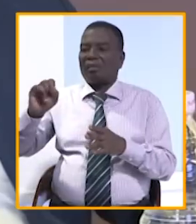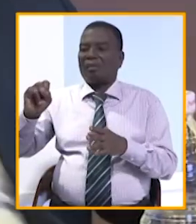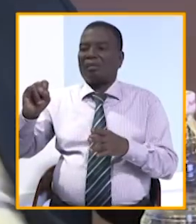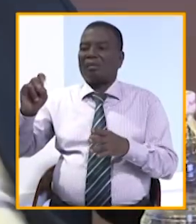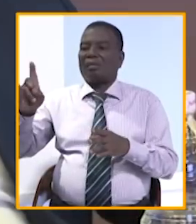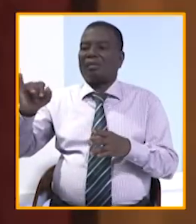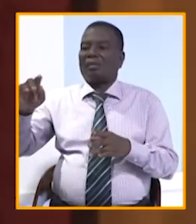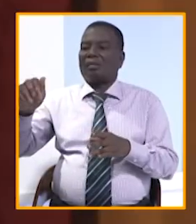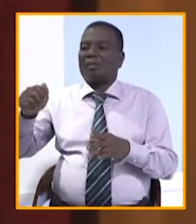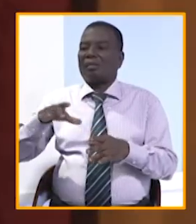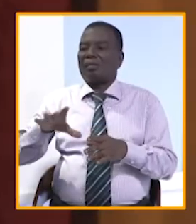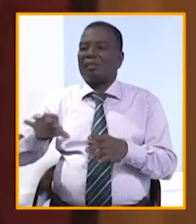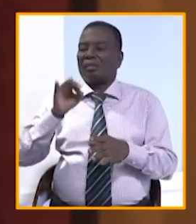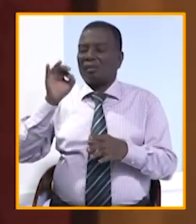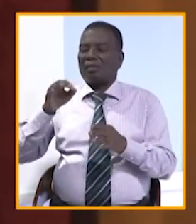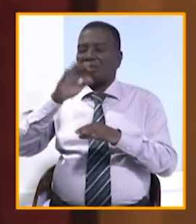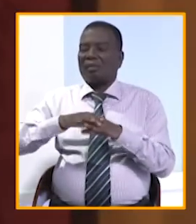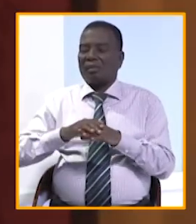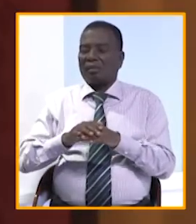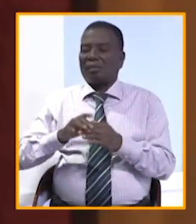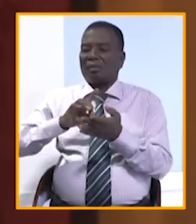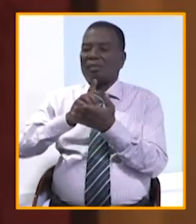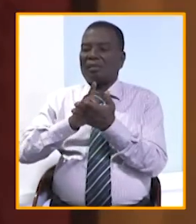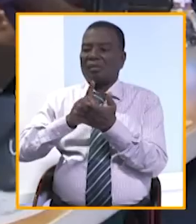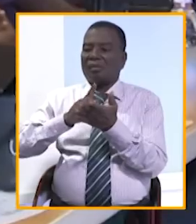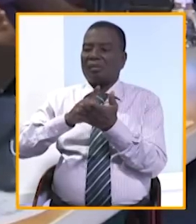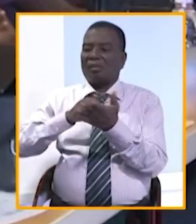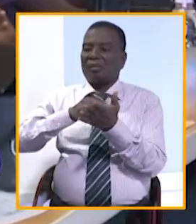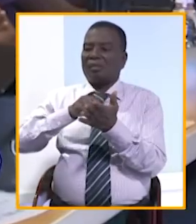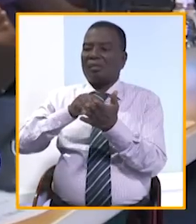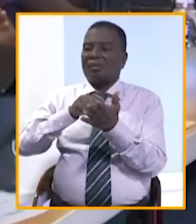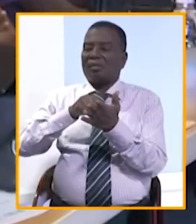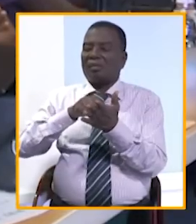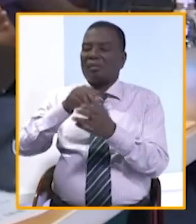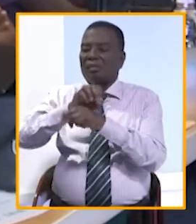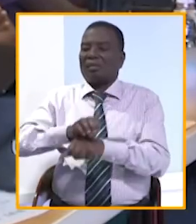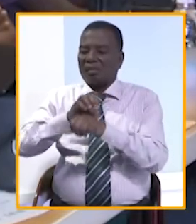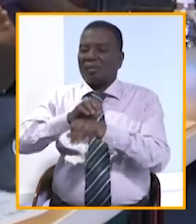médecine traditionnelle ou des camps de prière pour le traitement, des facteurs qui mettent en